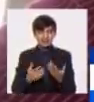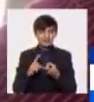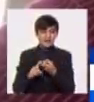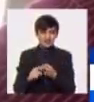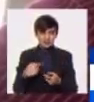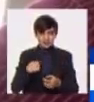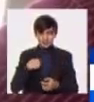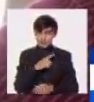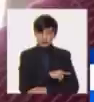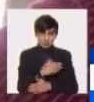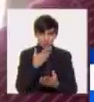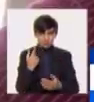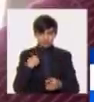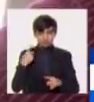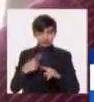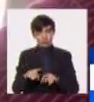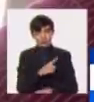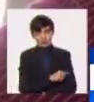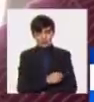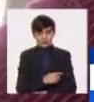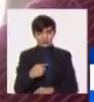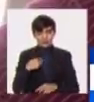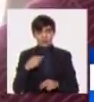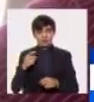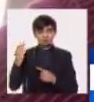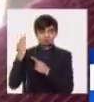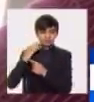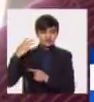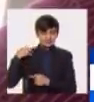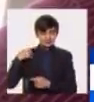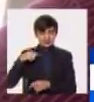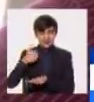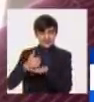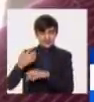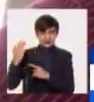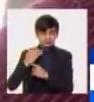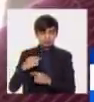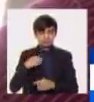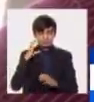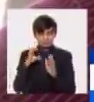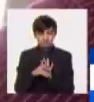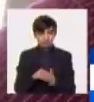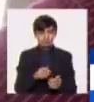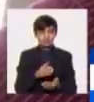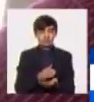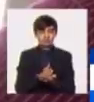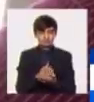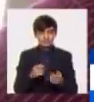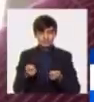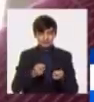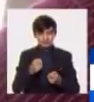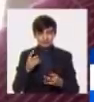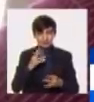басшылықтардың бұйрықтарын біз талқыламаймыз, орындаймыз. Обаға қарсы костюмдерді қолдануға бұйрық қала басшылығы